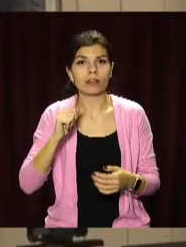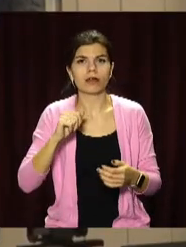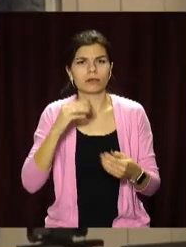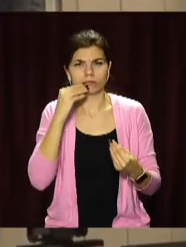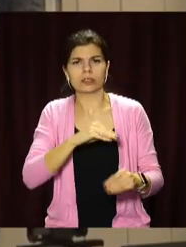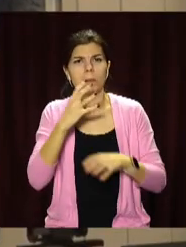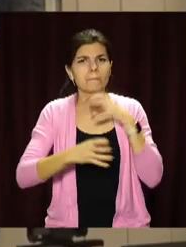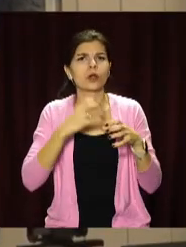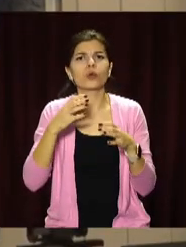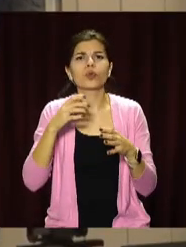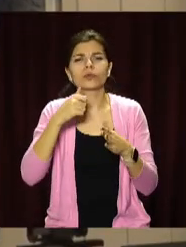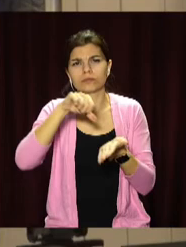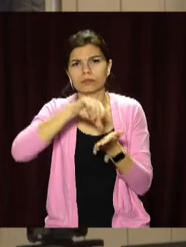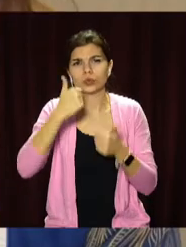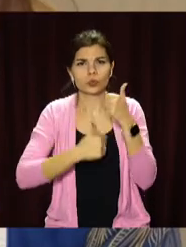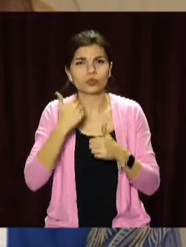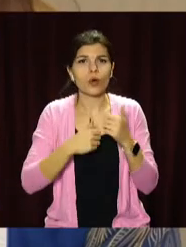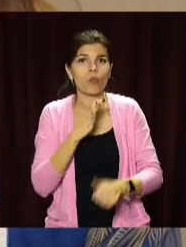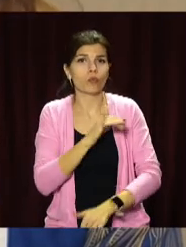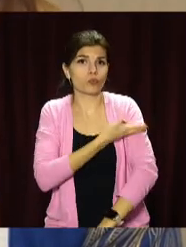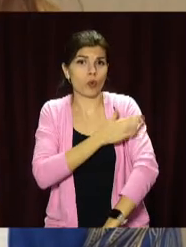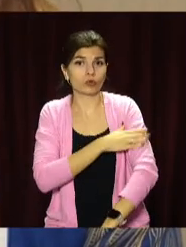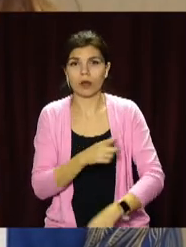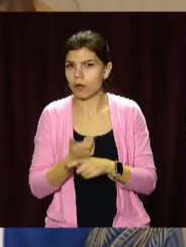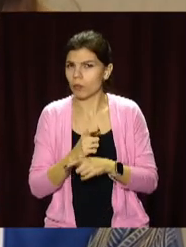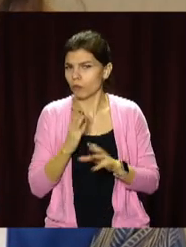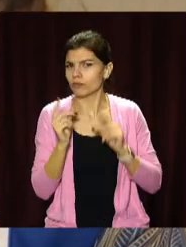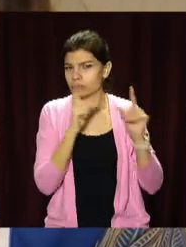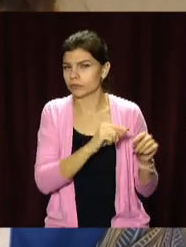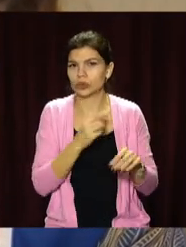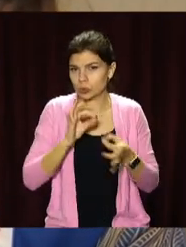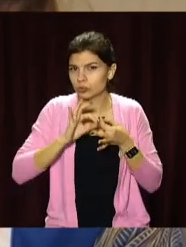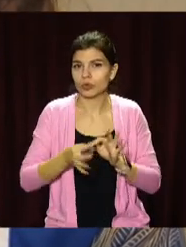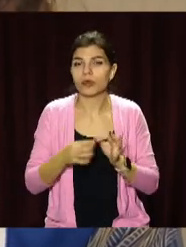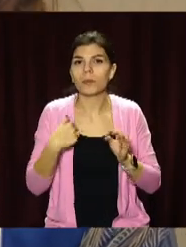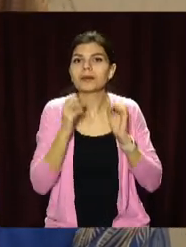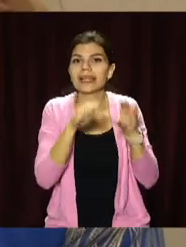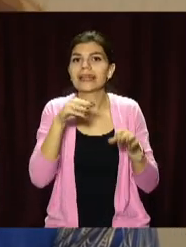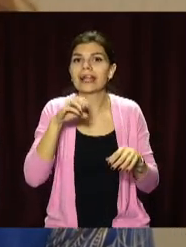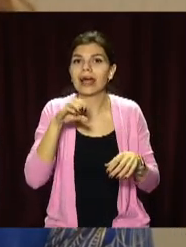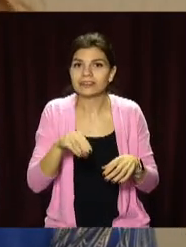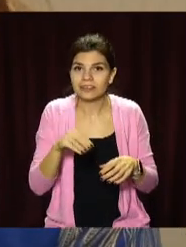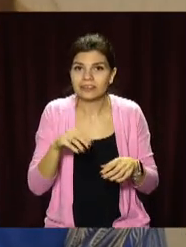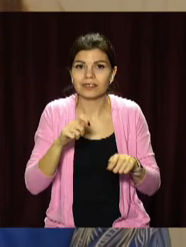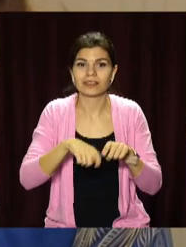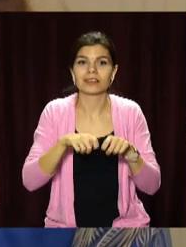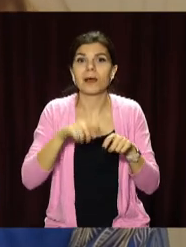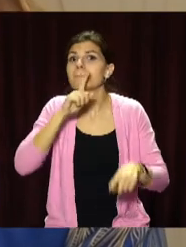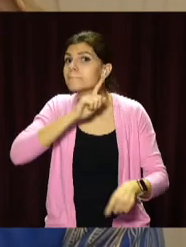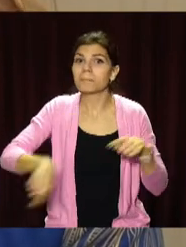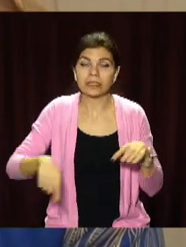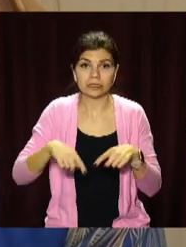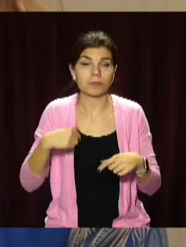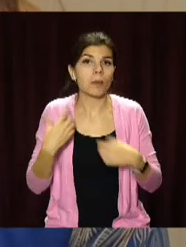престижному міжнародному турнірі у Польщі. Дуже складна була поїздка, нам прийшлося здавати тести в ускореному ритмі. Ми